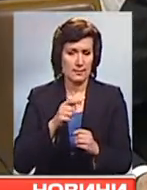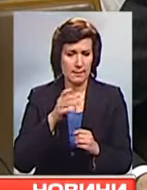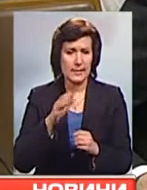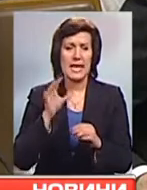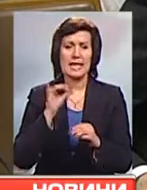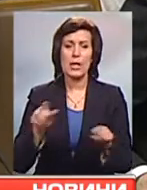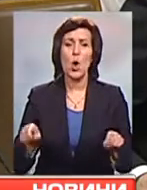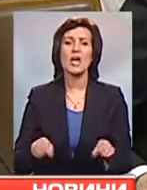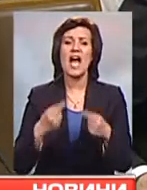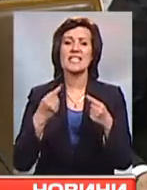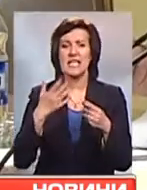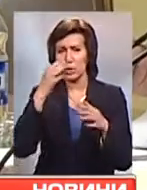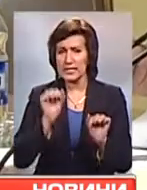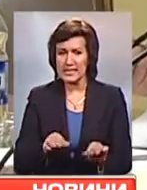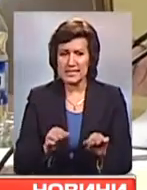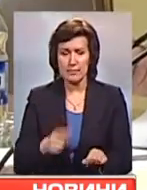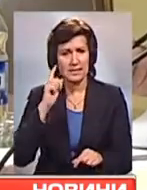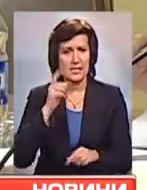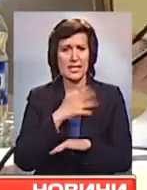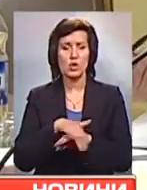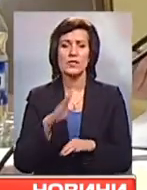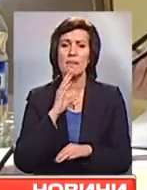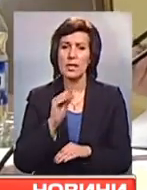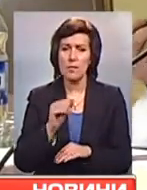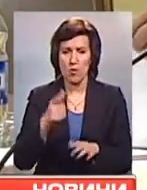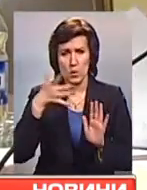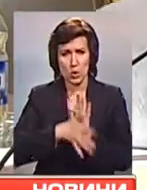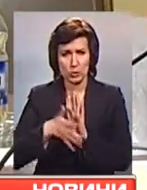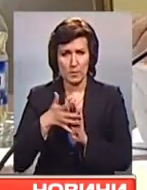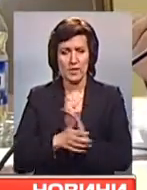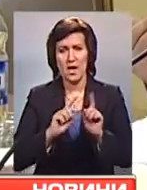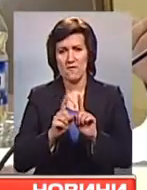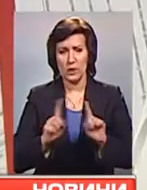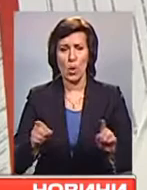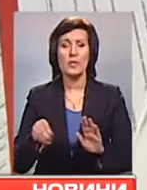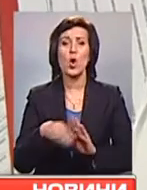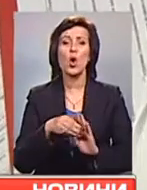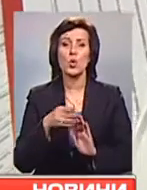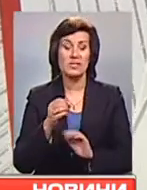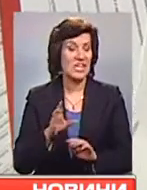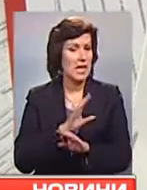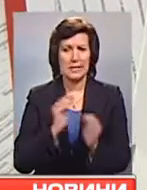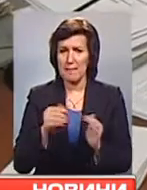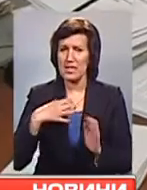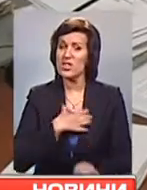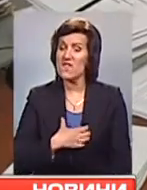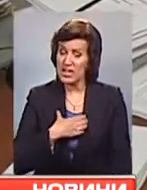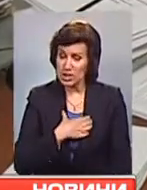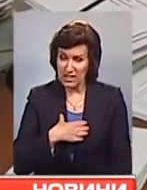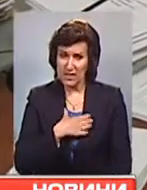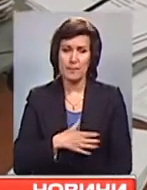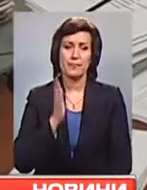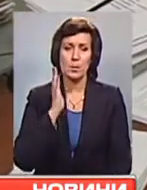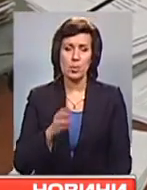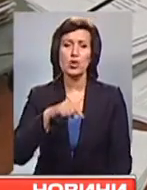і організаторські здібності, і знання іноземних мов, і розуміння феномена корупції. Та не менш важливим, переконаний